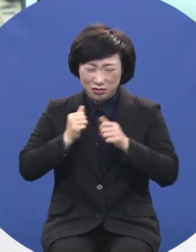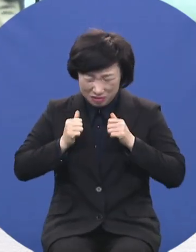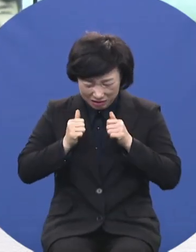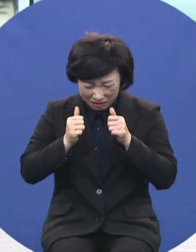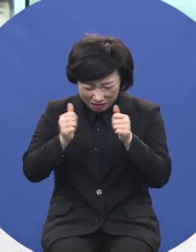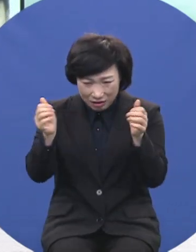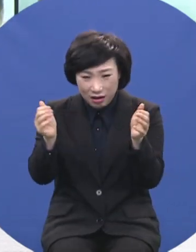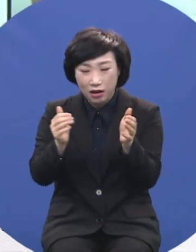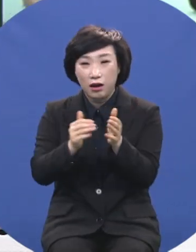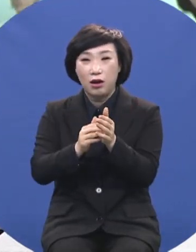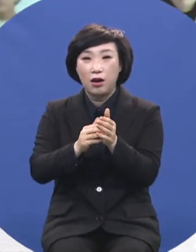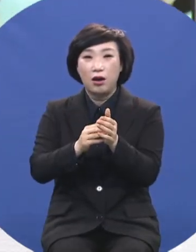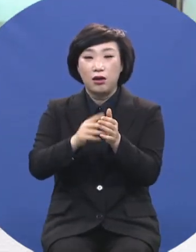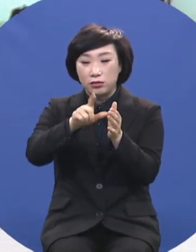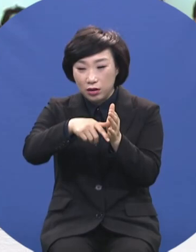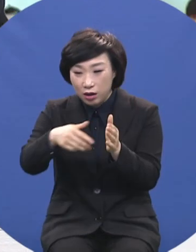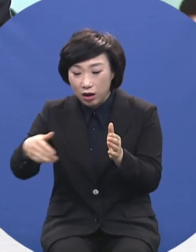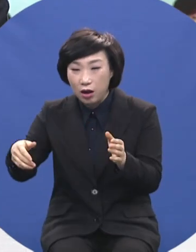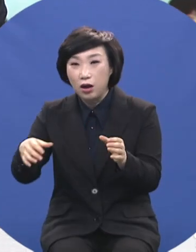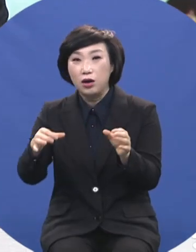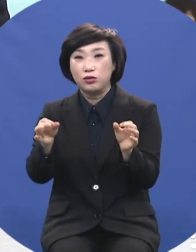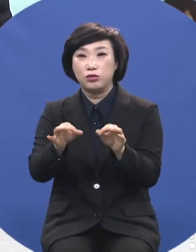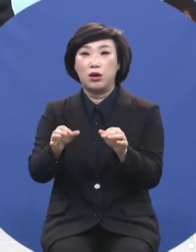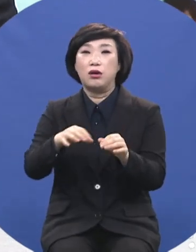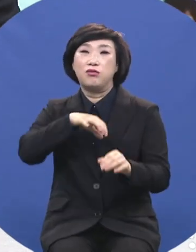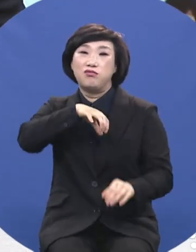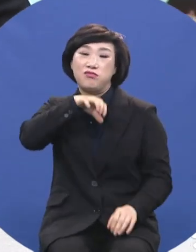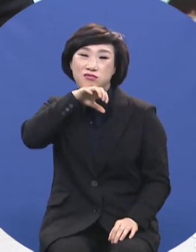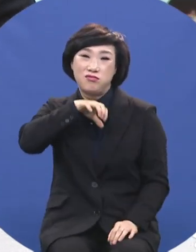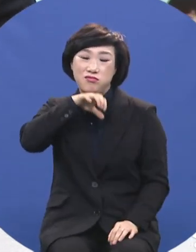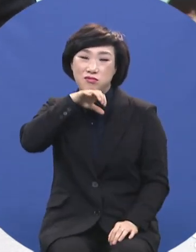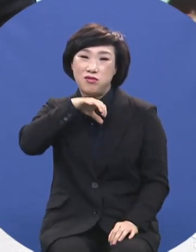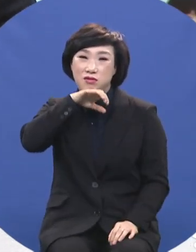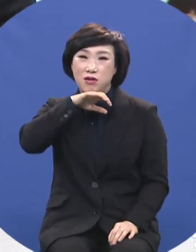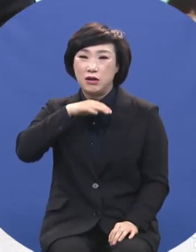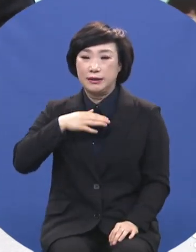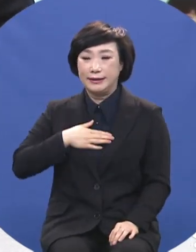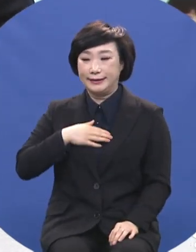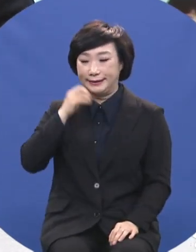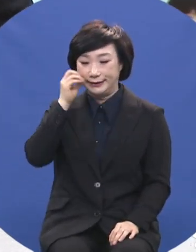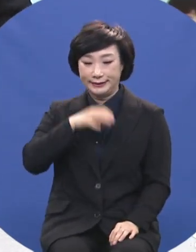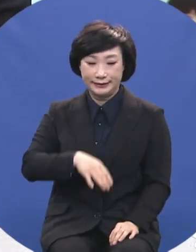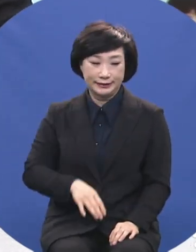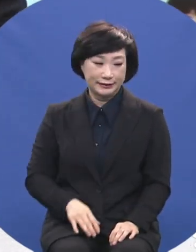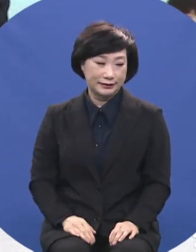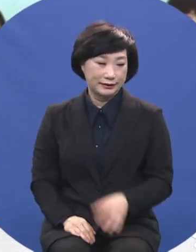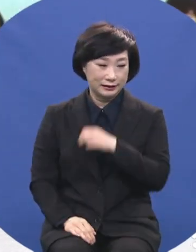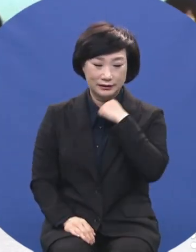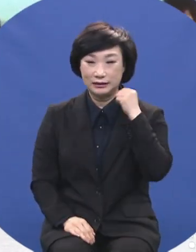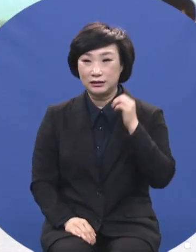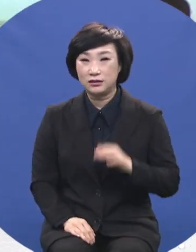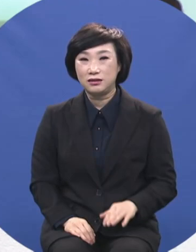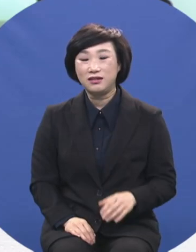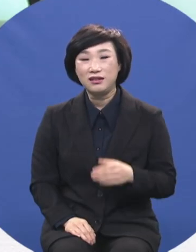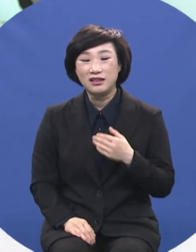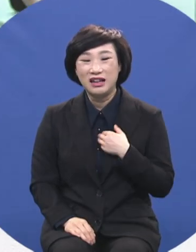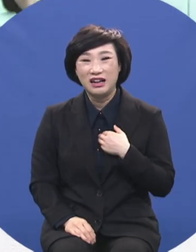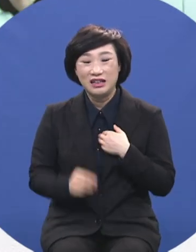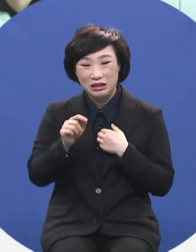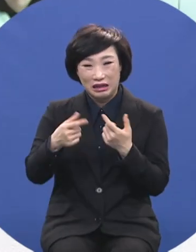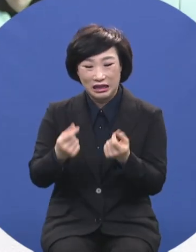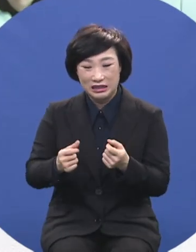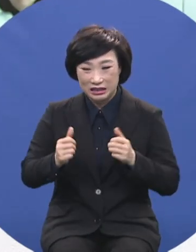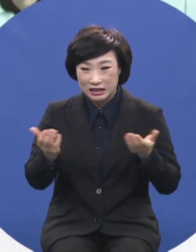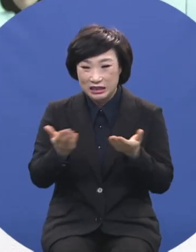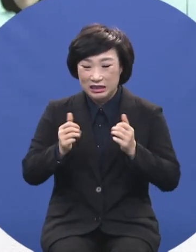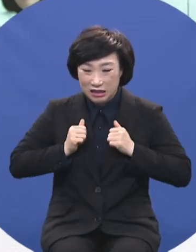해놓고 어느 순간에 원망하고, 내가 괜히 했다. 내가 이렇게